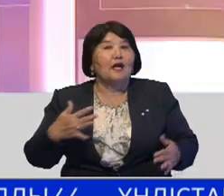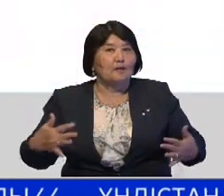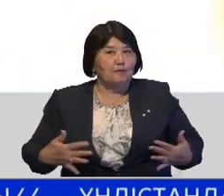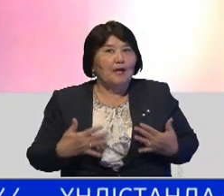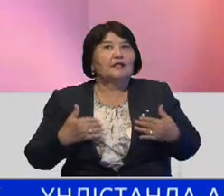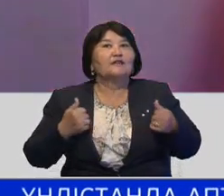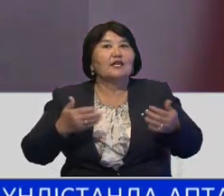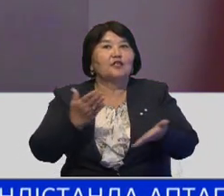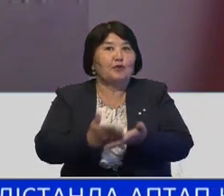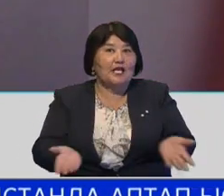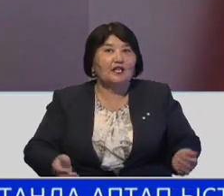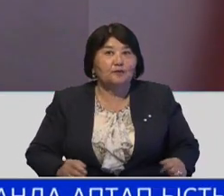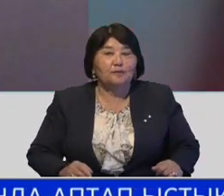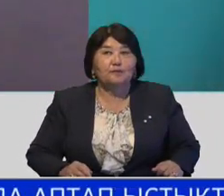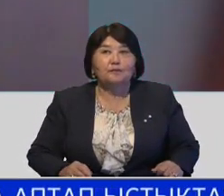береді.